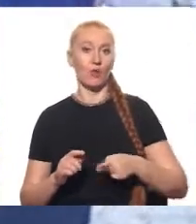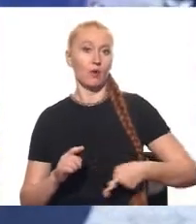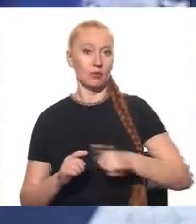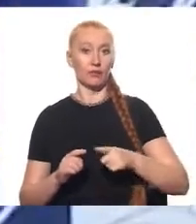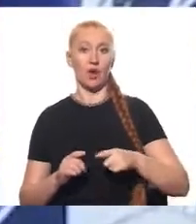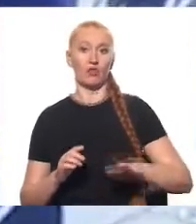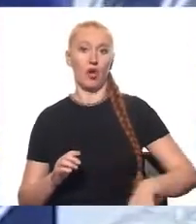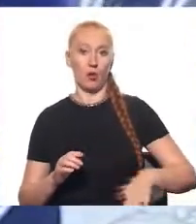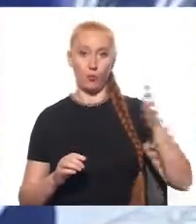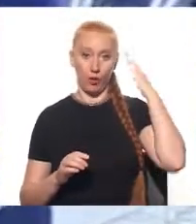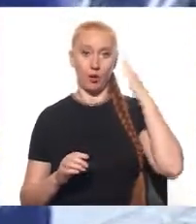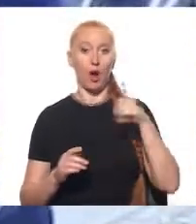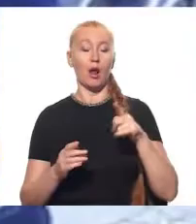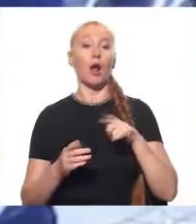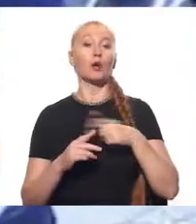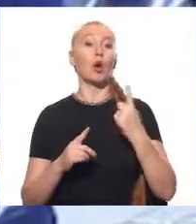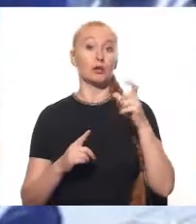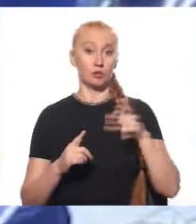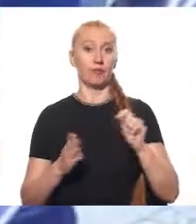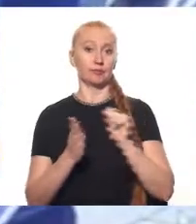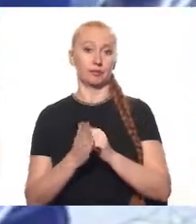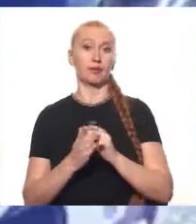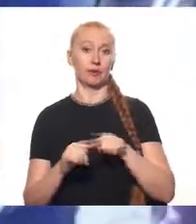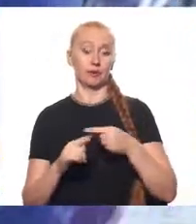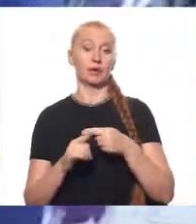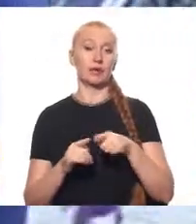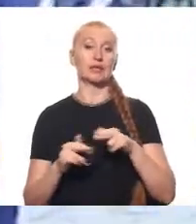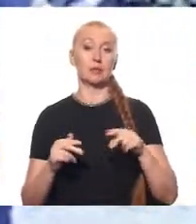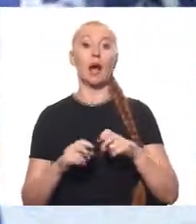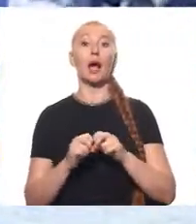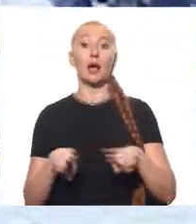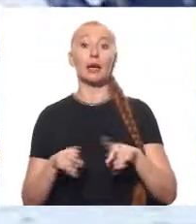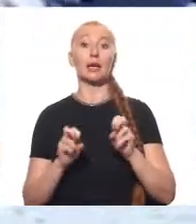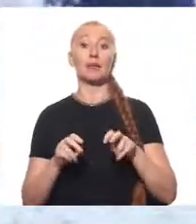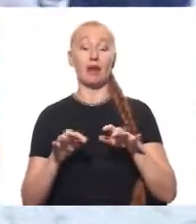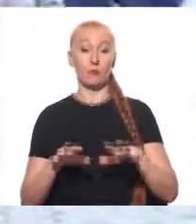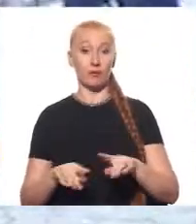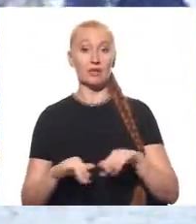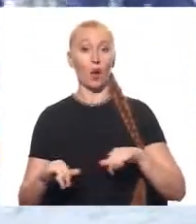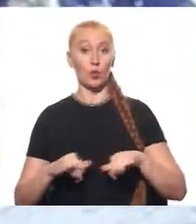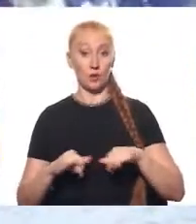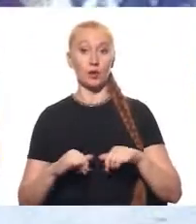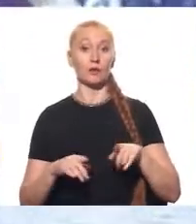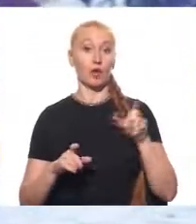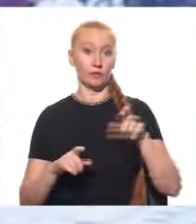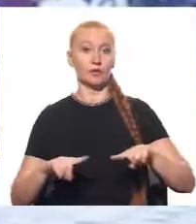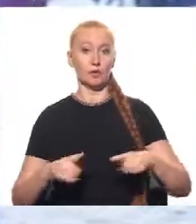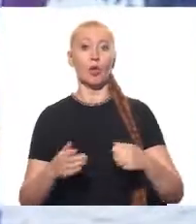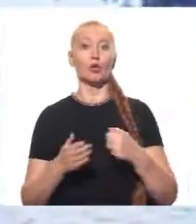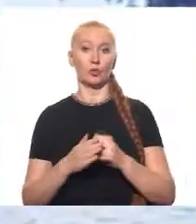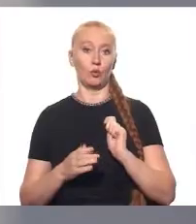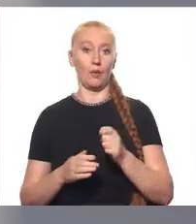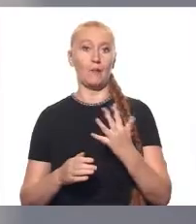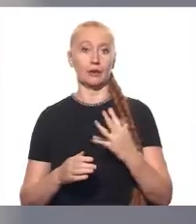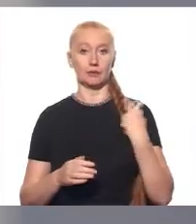голові. Відео, як це було, виклав один із дніпрян. У поліції відкрили кримінальне провадження за хуліганство. Чоловіка затримали, йому загрожує до 5